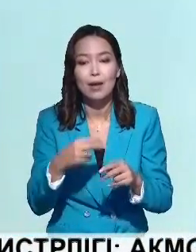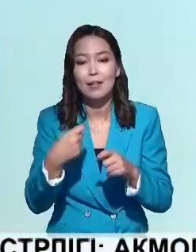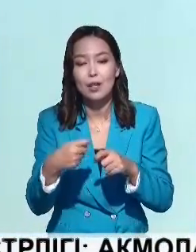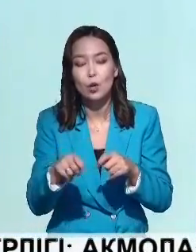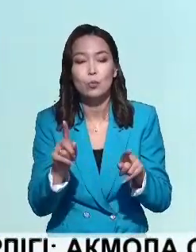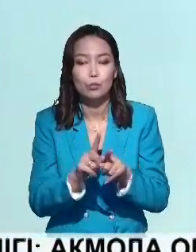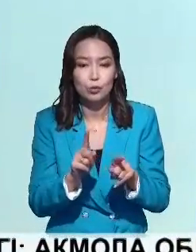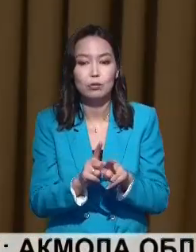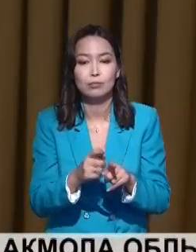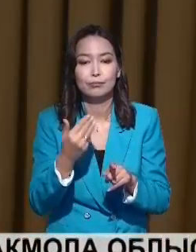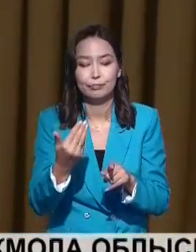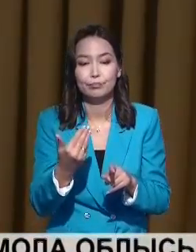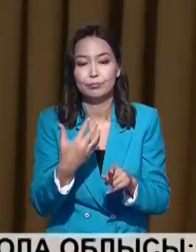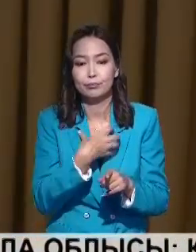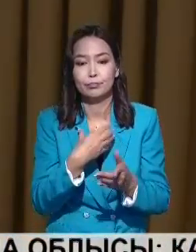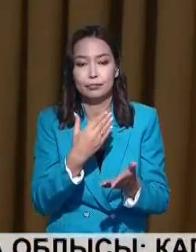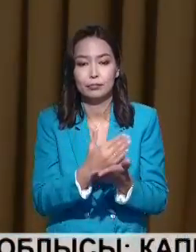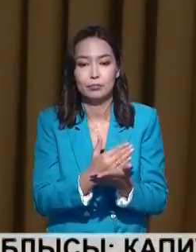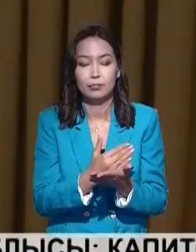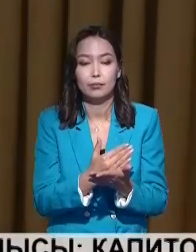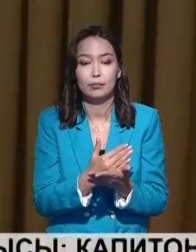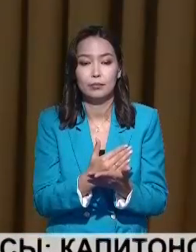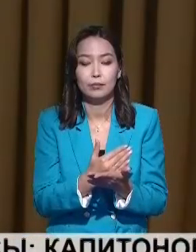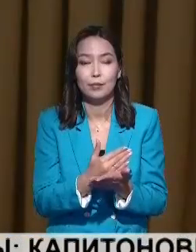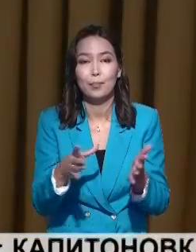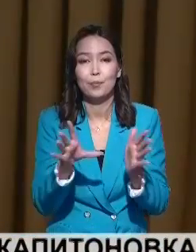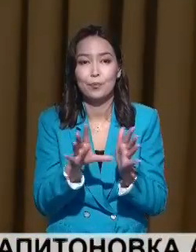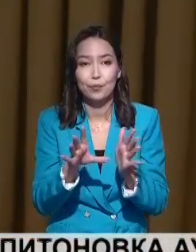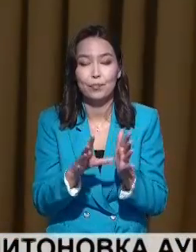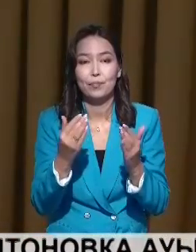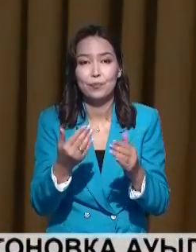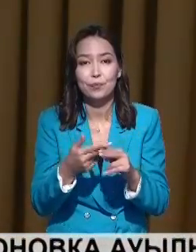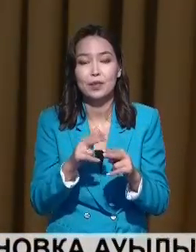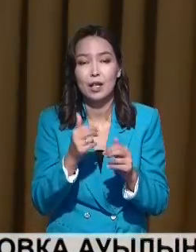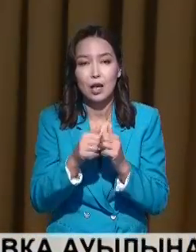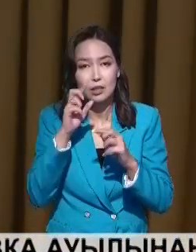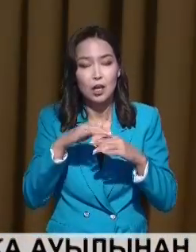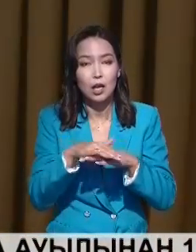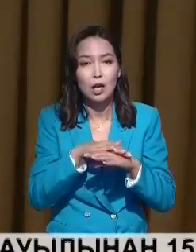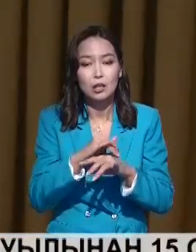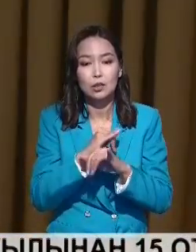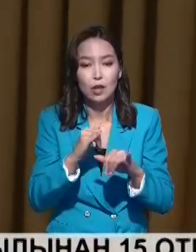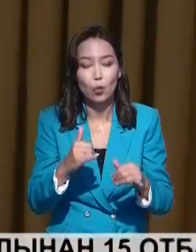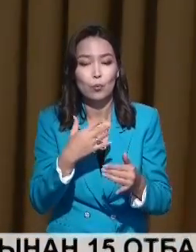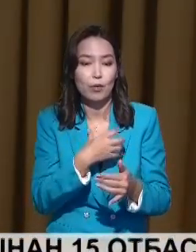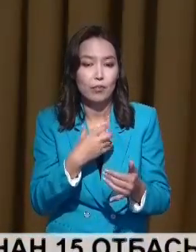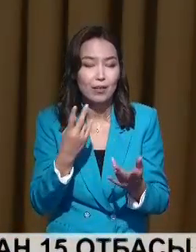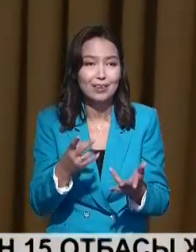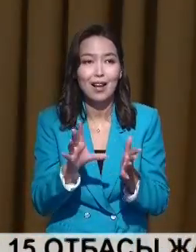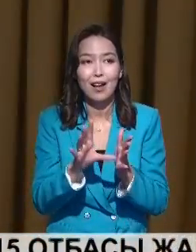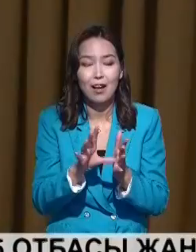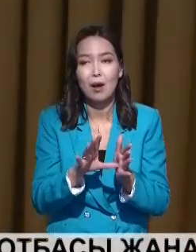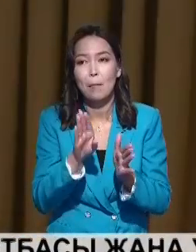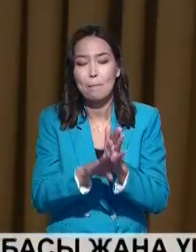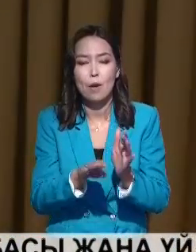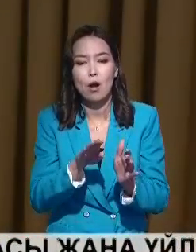да жол бермейді. Энергетика сегодня. Энергетика бұл әр елді дамытуш қозғалтқыш. Атом станциясы үздіксіз электр қуатын